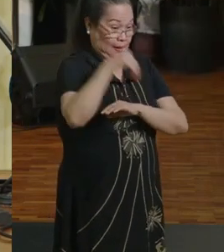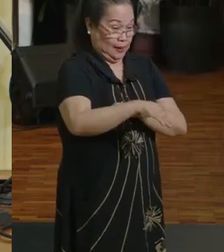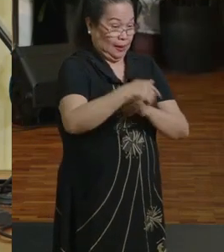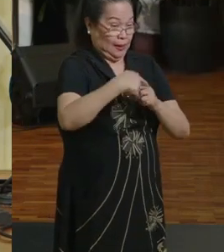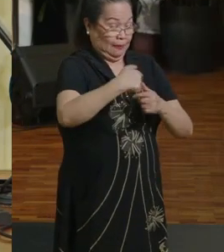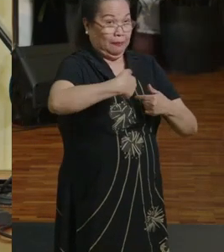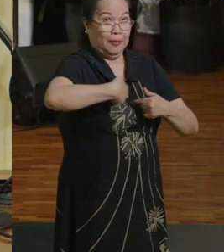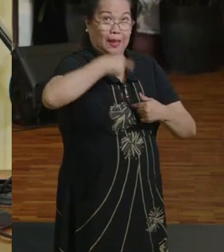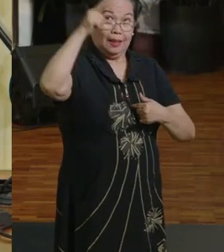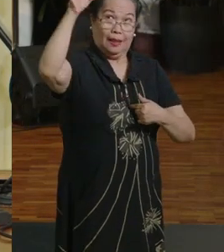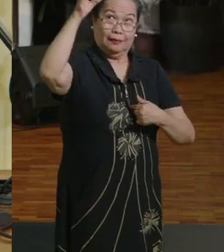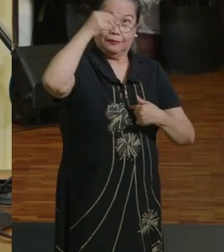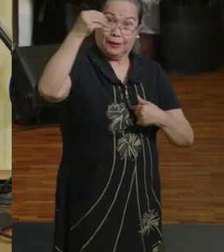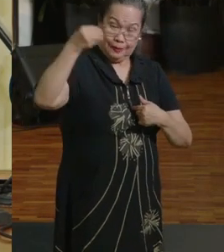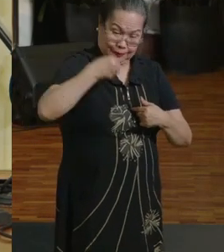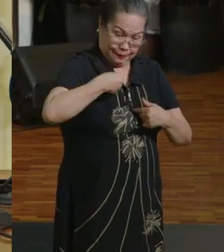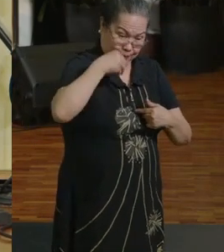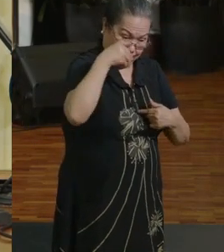purpose.